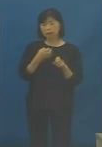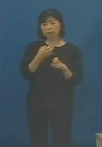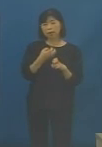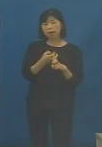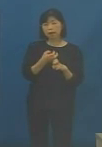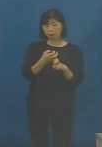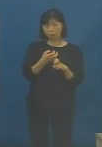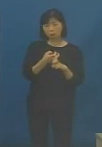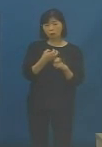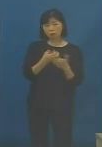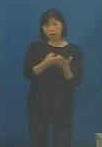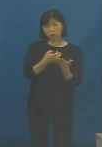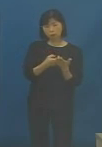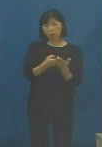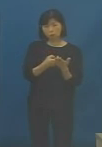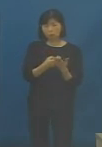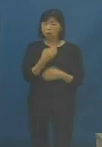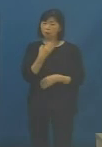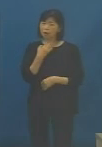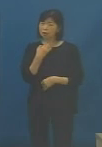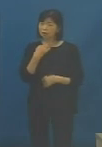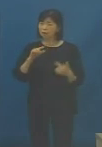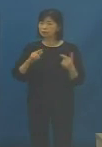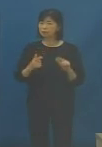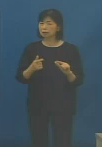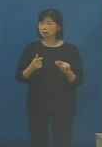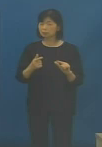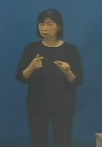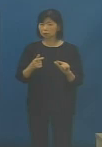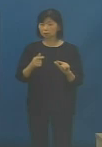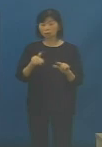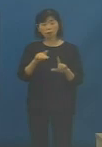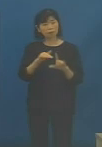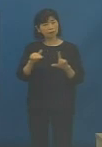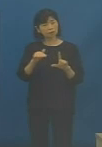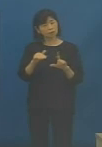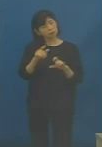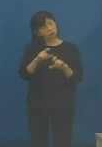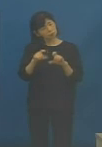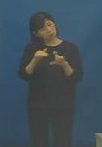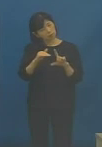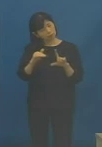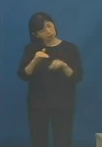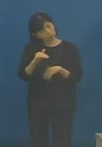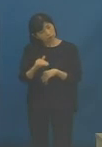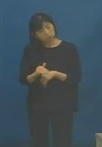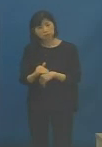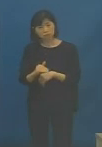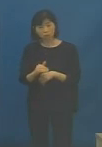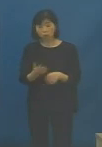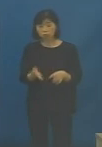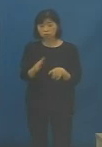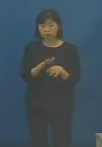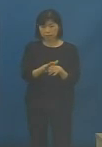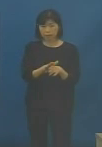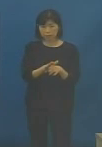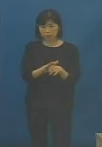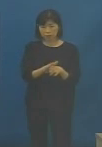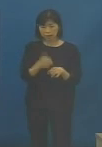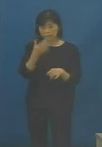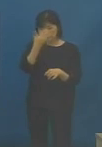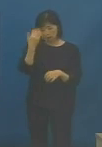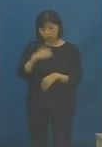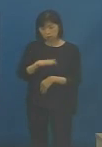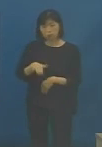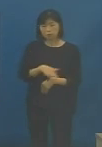そういうようなものとはもっとレベルのある意味低いもの も含めて青少年の健全育成の観点